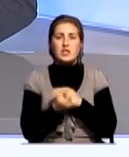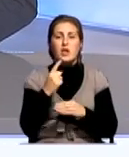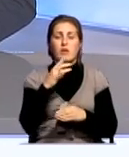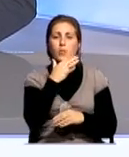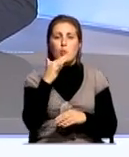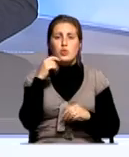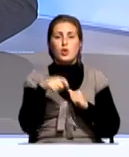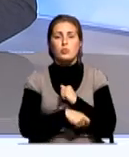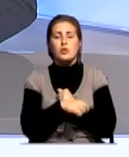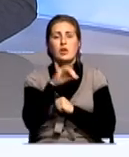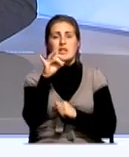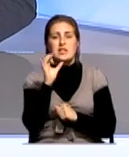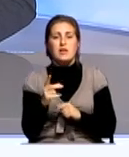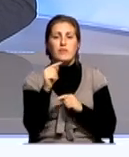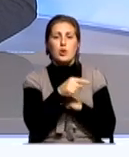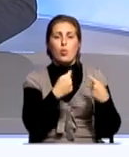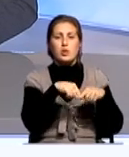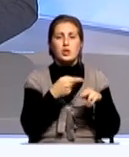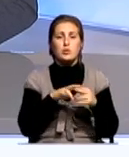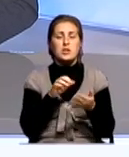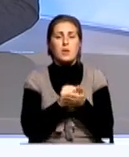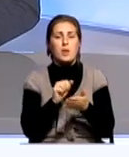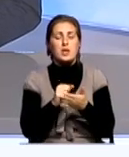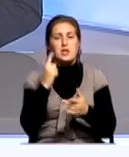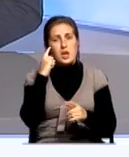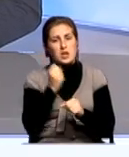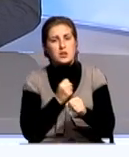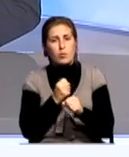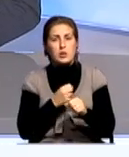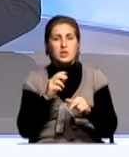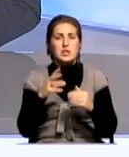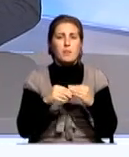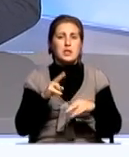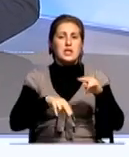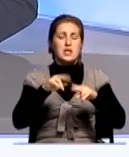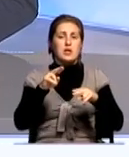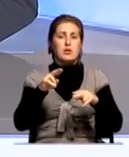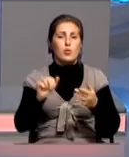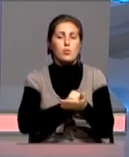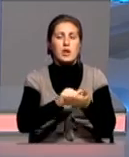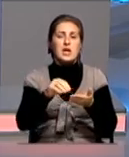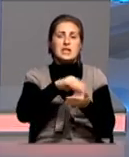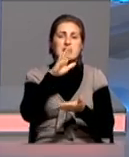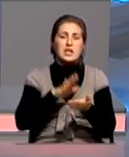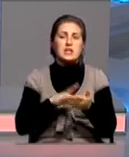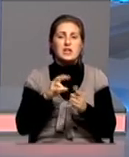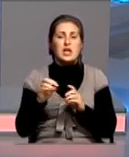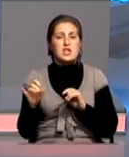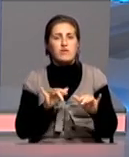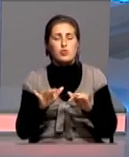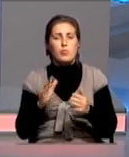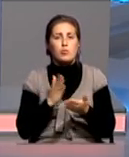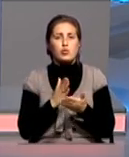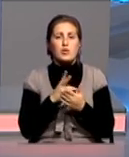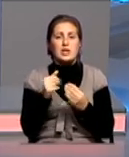множество коррупционных рисков в тех органах которые занимаются разработкой землеустроительной документации регистрацией вечных прав на недвижимое имущество и в том